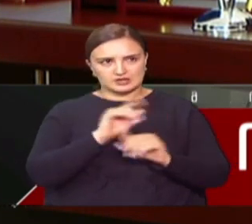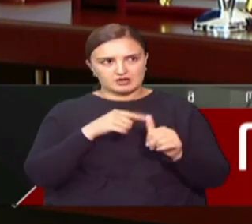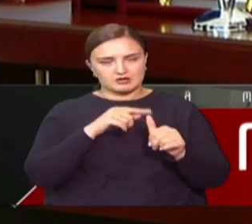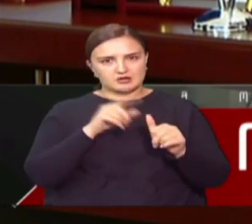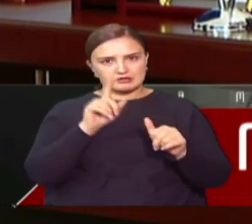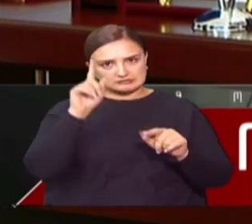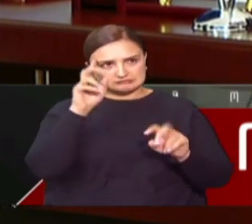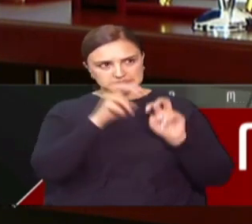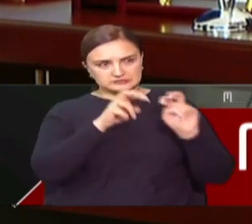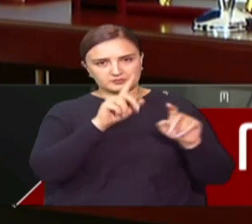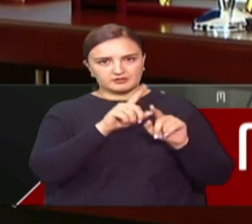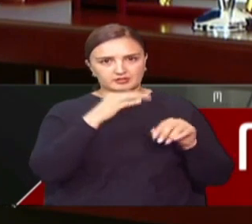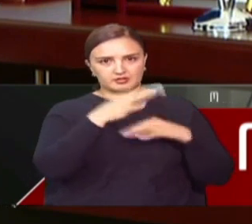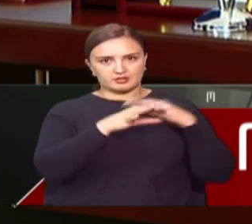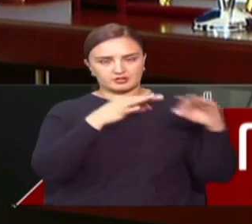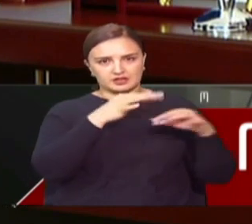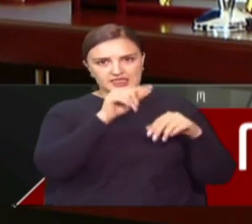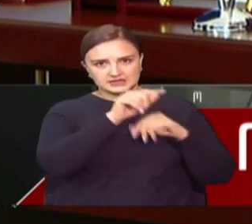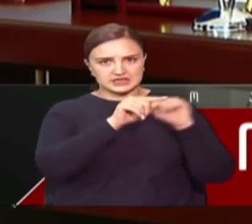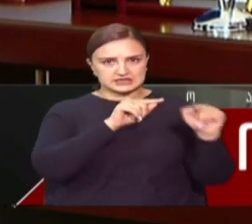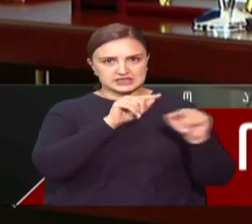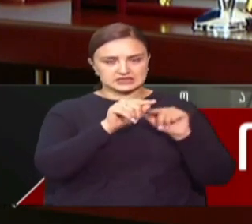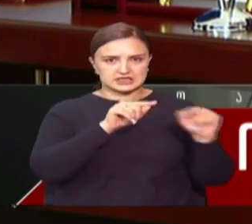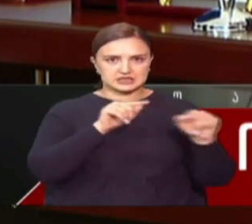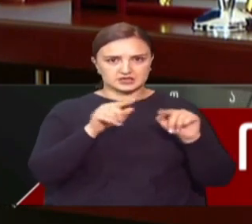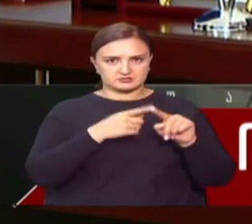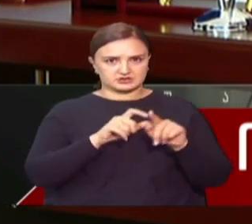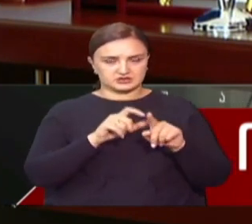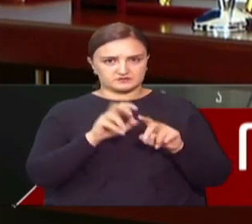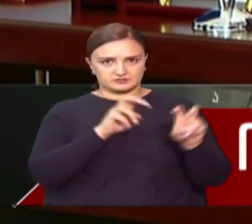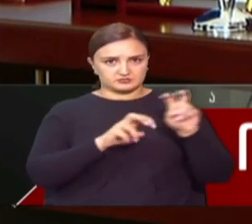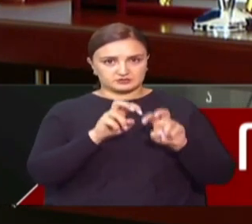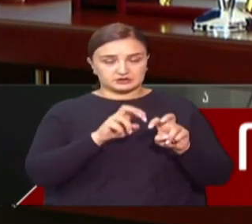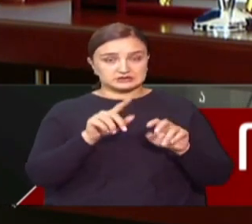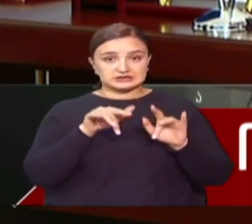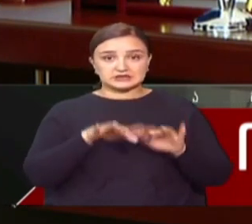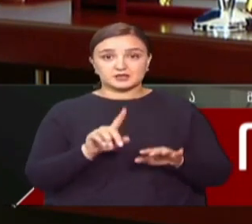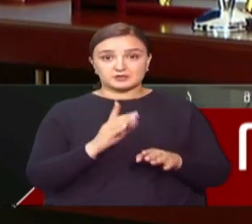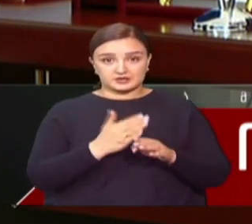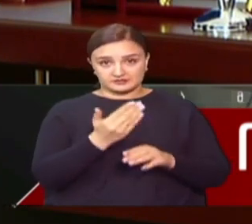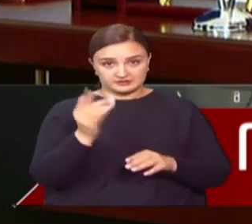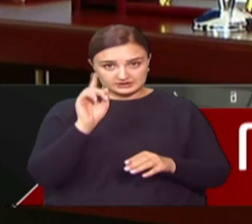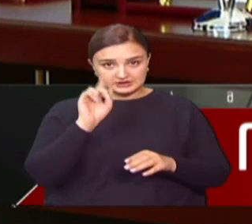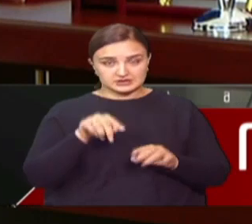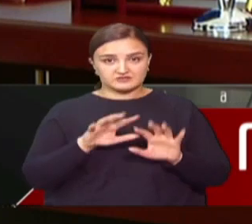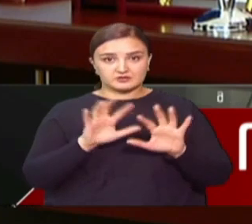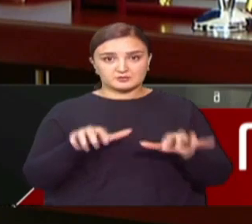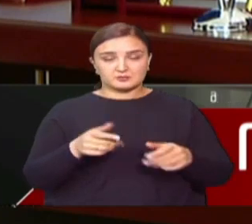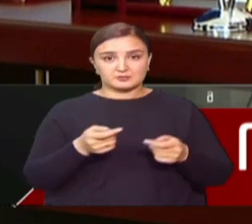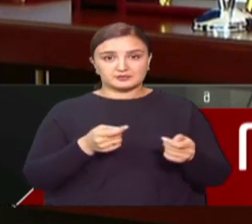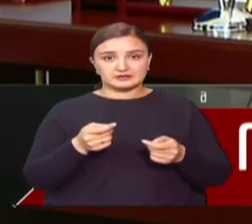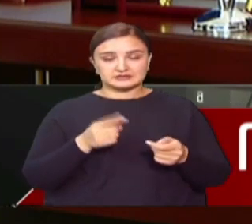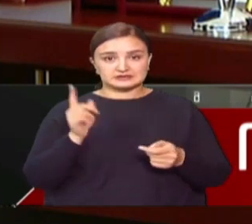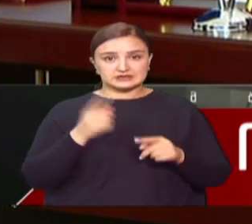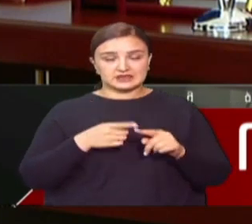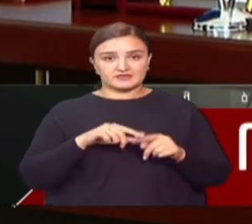რაც ყველაზე მთავარია, რომ თითქოს და რაღაცა ასეა და ისეა და ასე შემდეგ. საქმე რაშია? გახსოვთ თქვენ, რომ პრეზიდენტმაც,